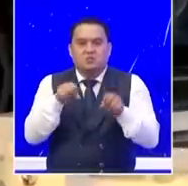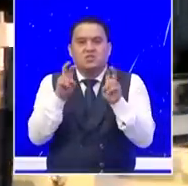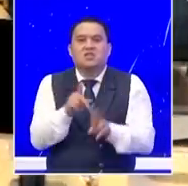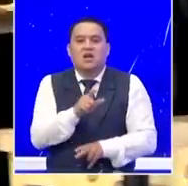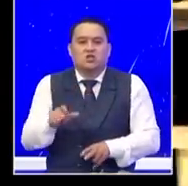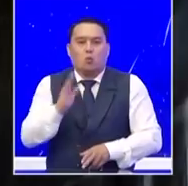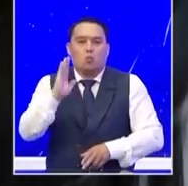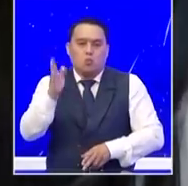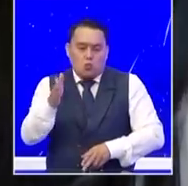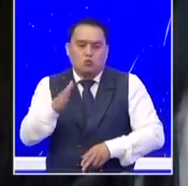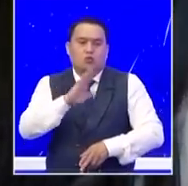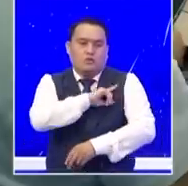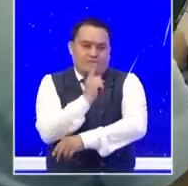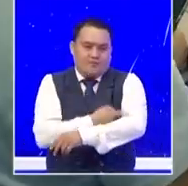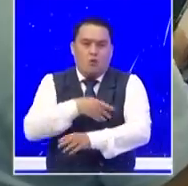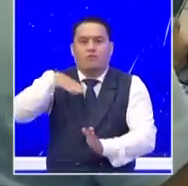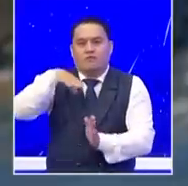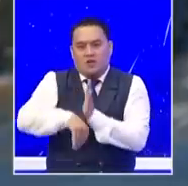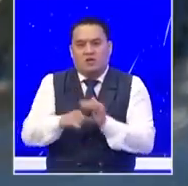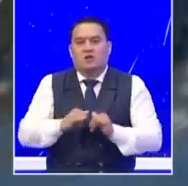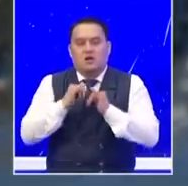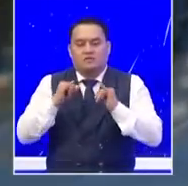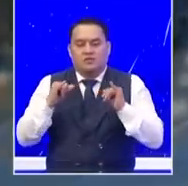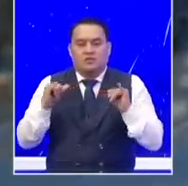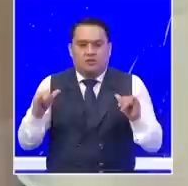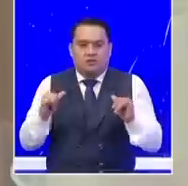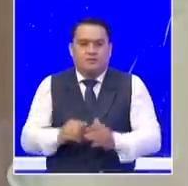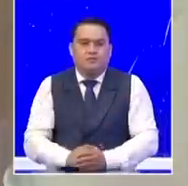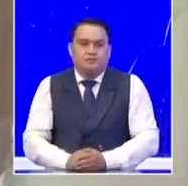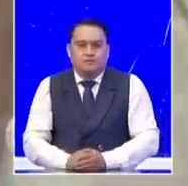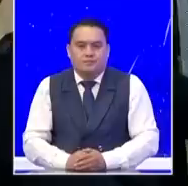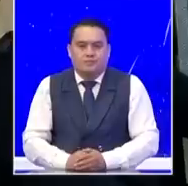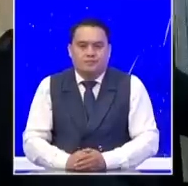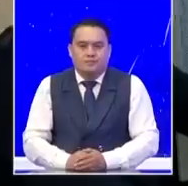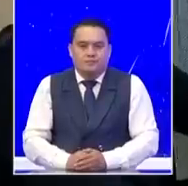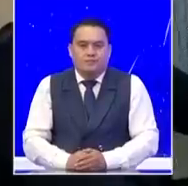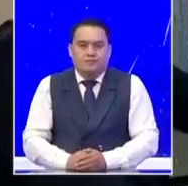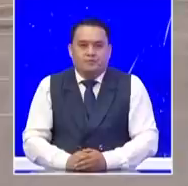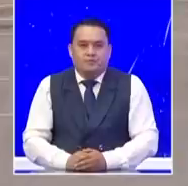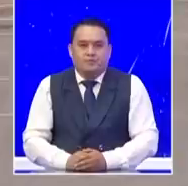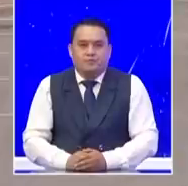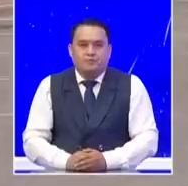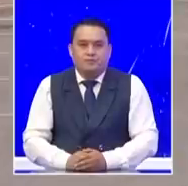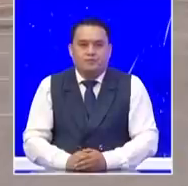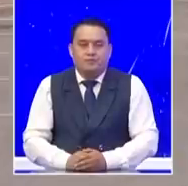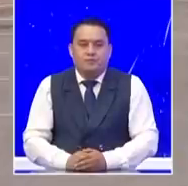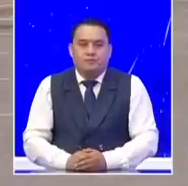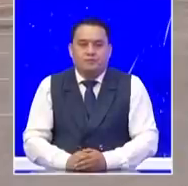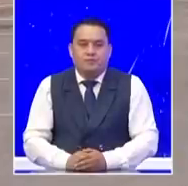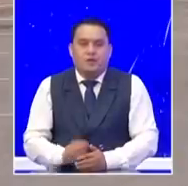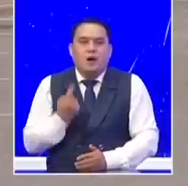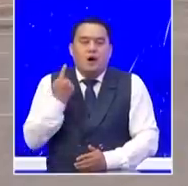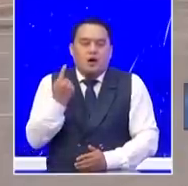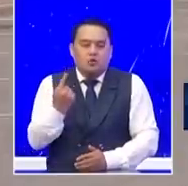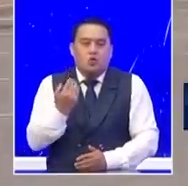которые в будущем, несомненно, внесут значительный вклад в развитие отечественной журналистики. Одной из его